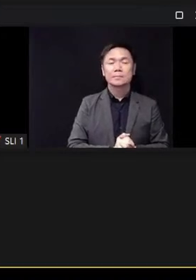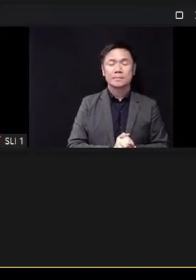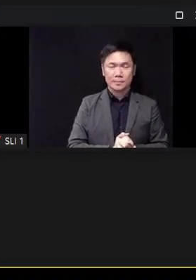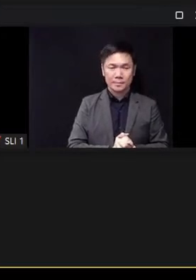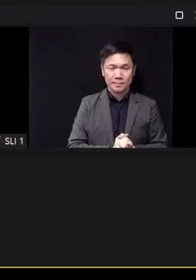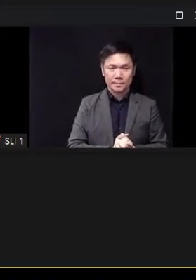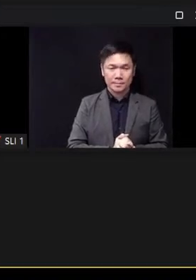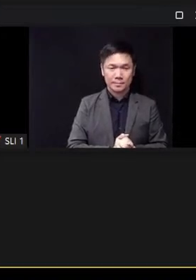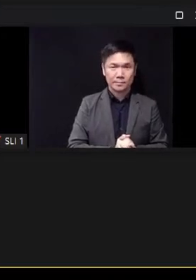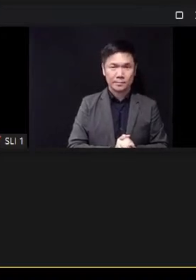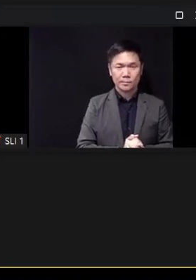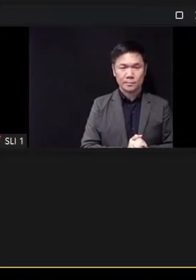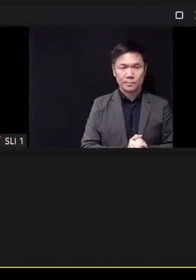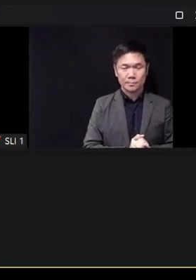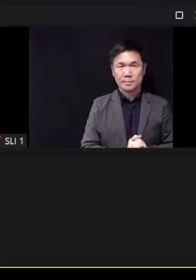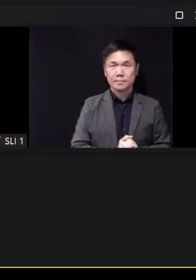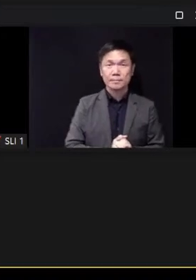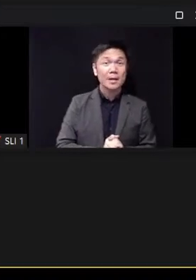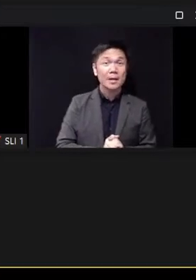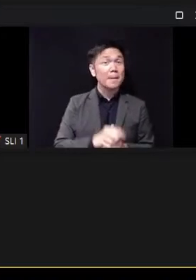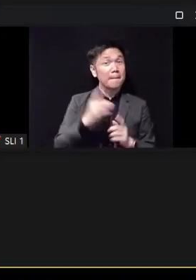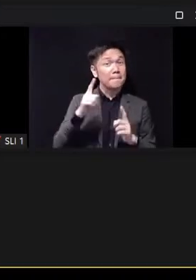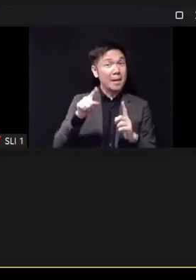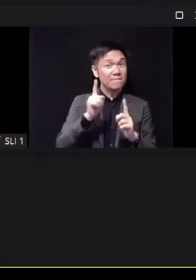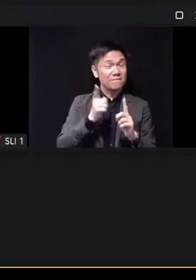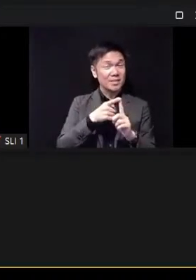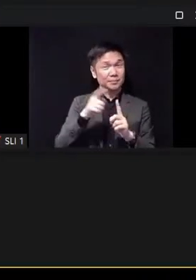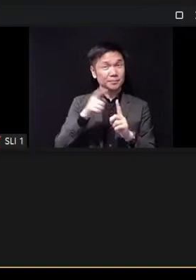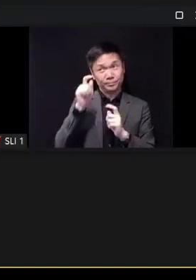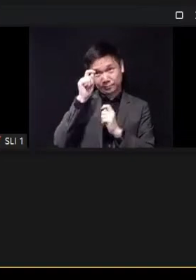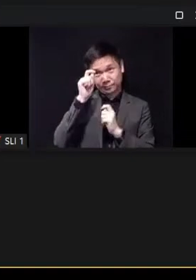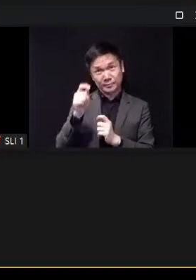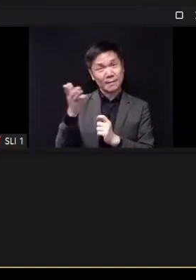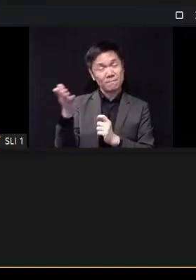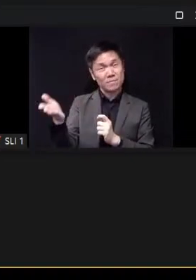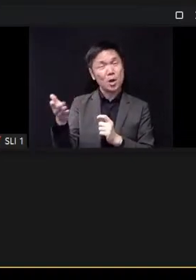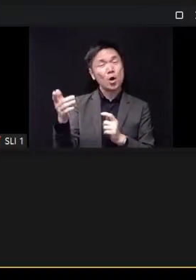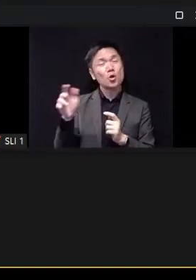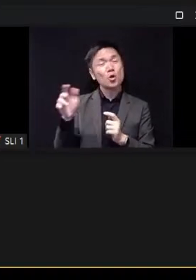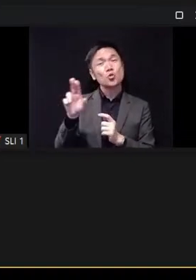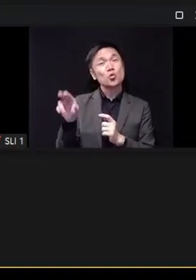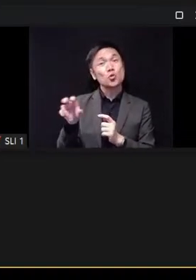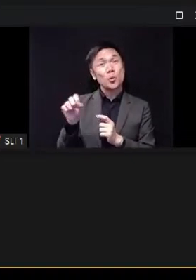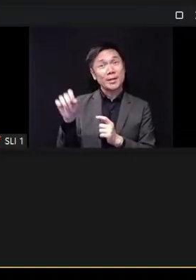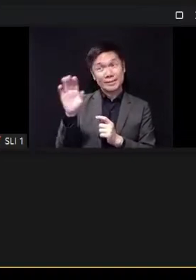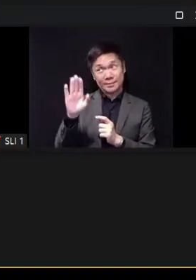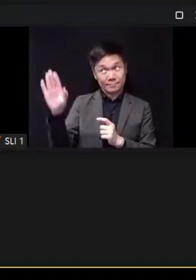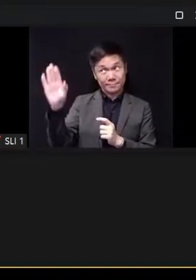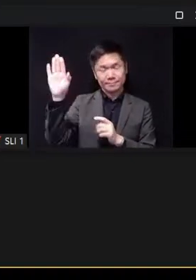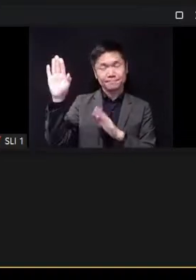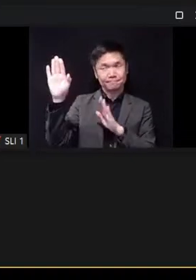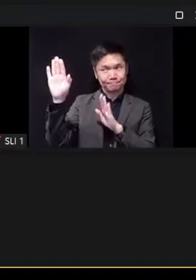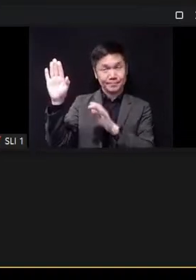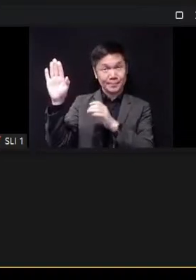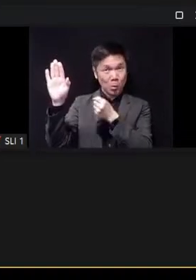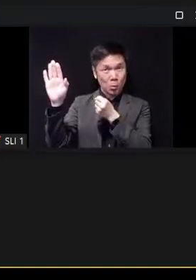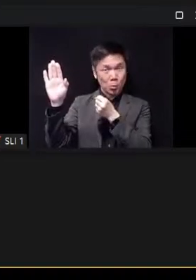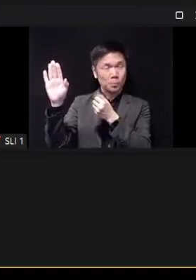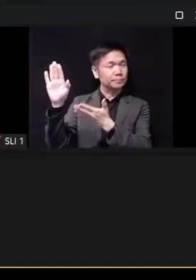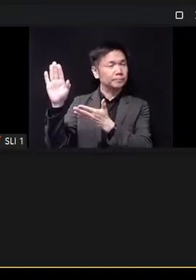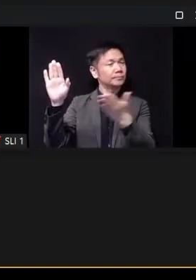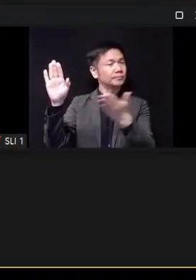Thank you very much. Before I call on the distinguished delegate from the USA, I will first call on